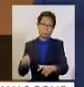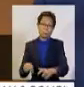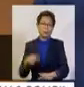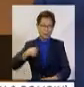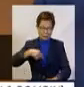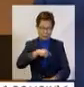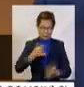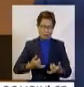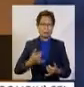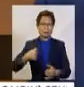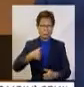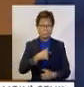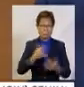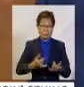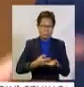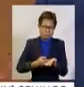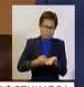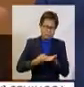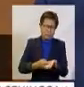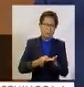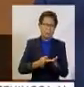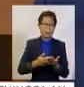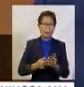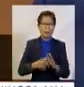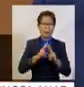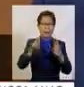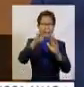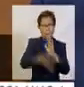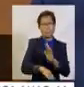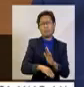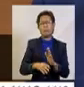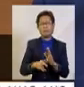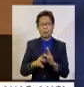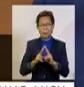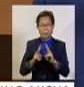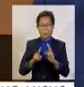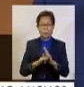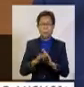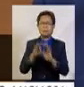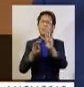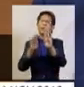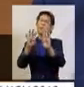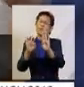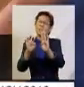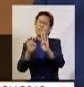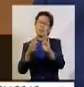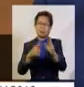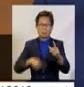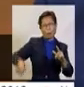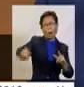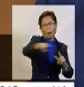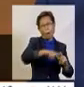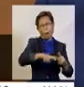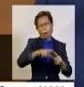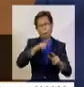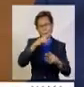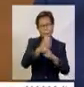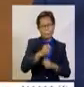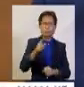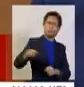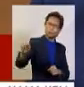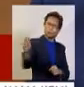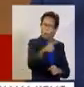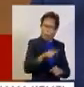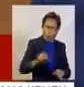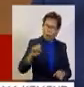Kita sedang bincang. Kerana yang paling mudah ialah hanya B40. Tapi kalau B40 mungkin anda semua ini tak dapat